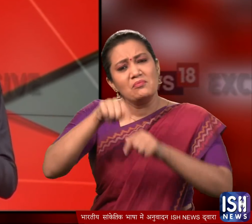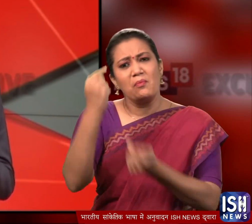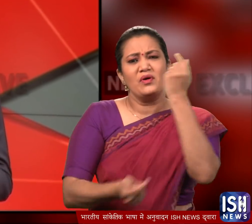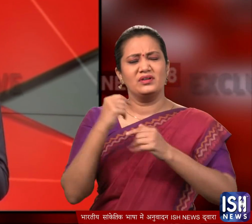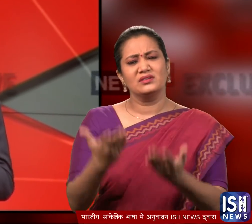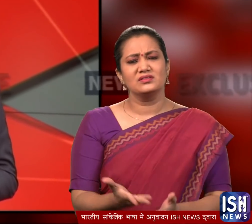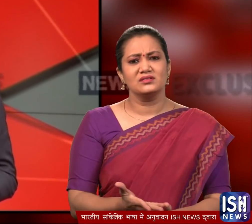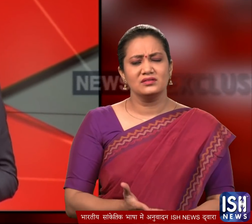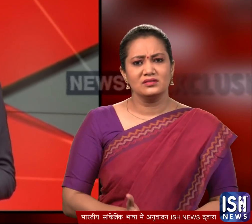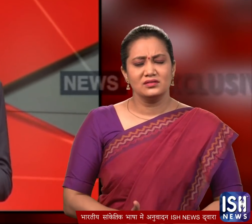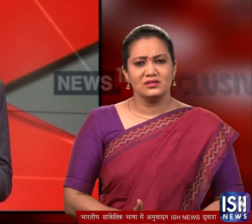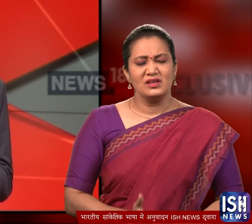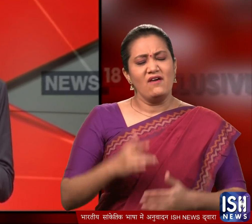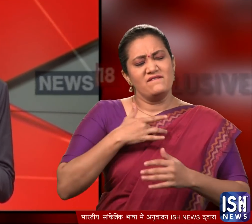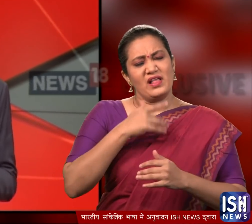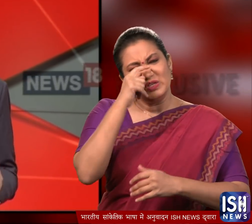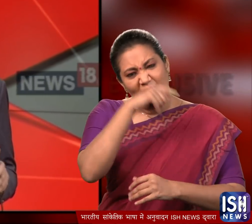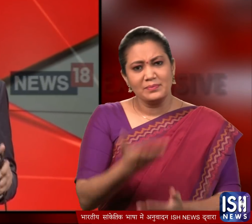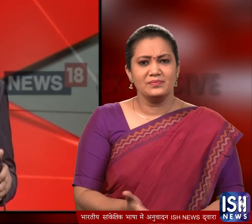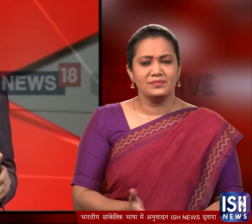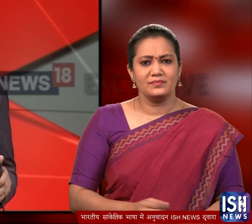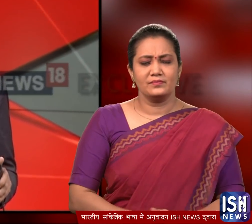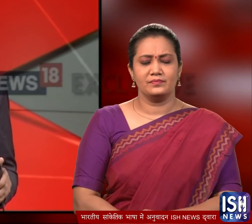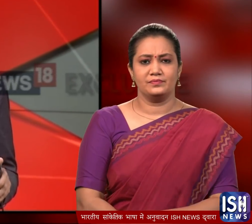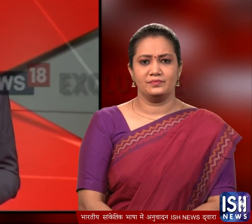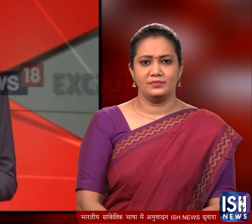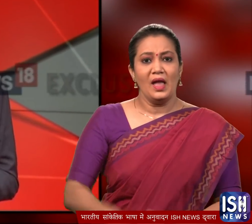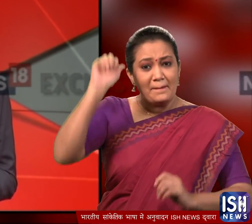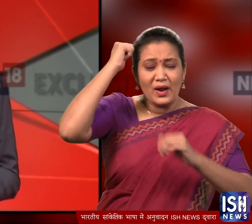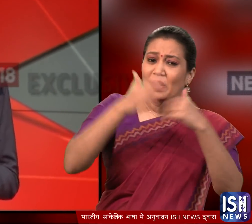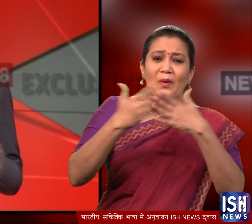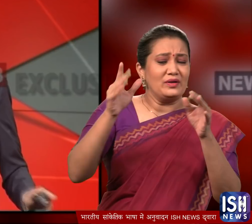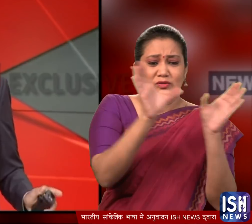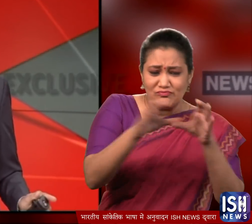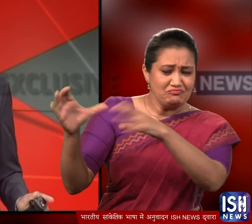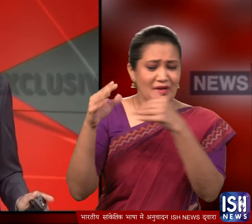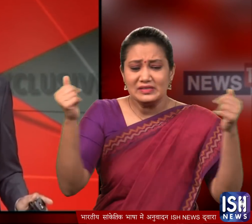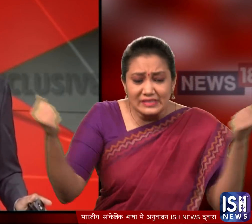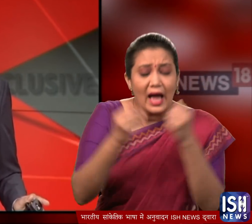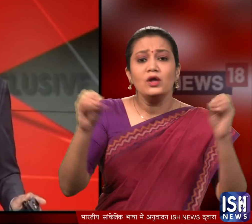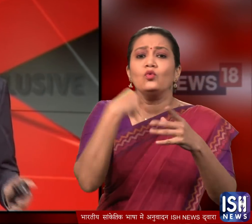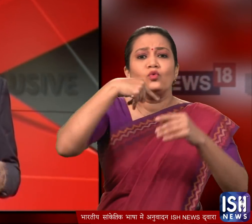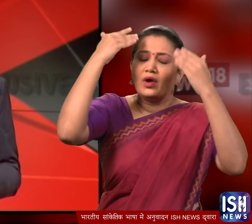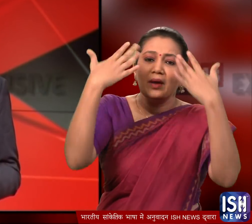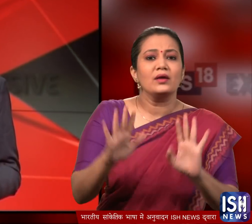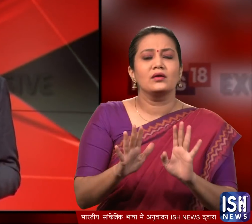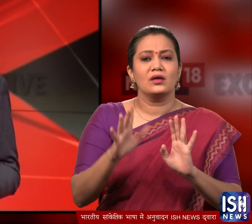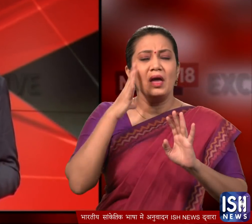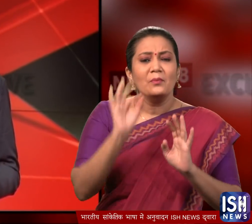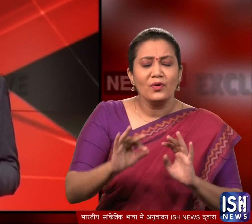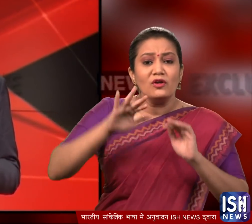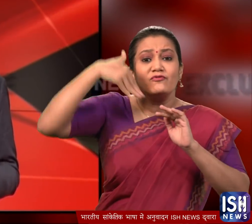राजनीति चमकाने का खेल शुरू हो गया, जिस पर सिर्फ शर्मिंदा ही हुआ जा सकता है। वडोदरा में बवाल चाहे जिस भी छात्र संगठन ने शुरू किया हो, यह देश